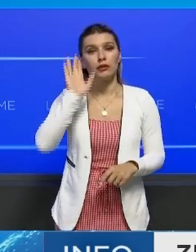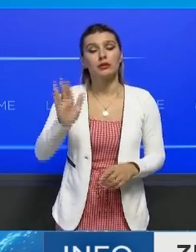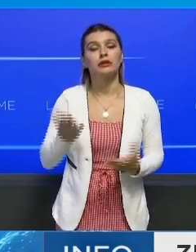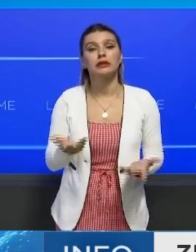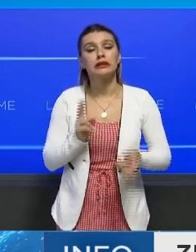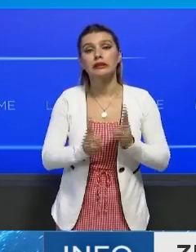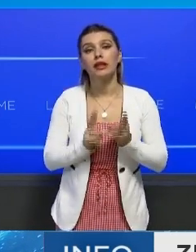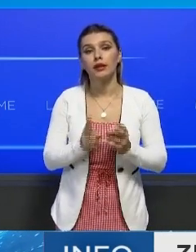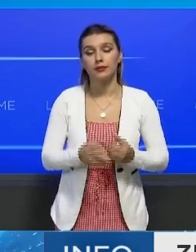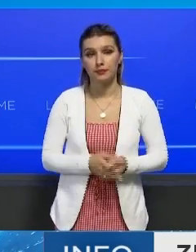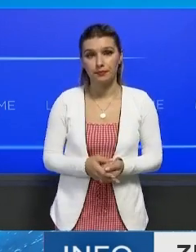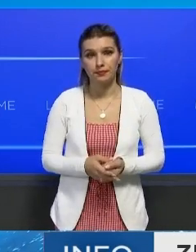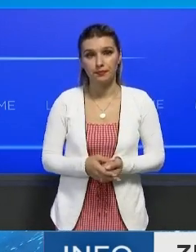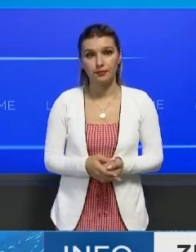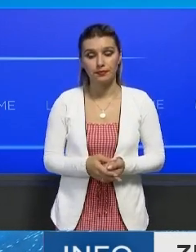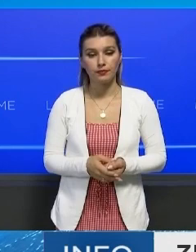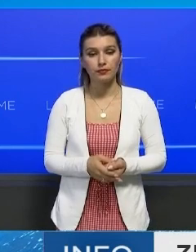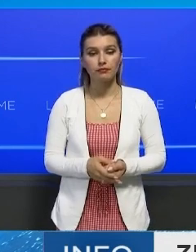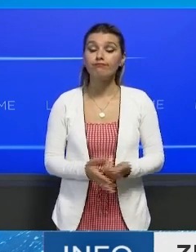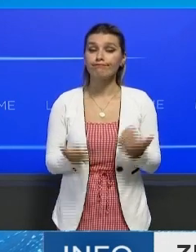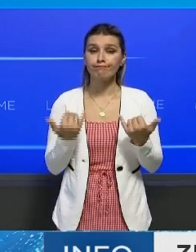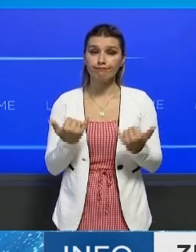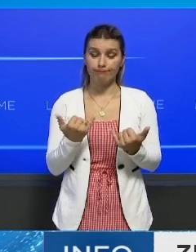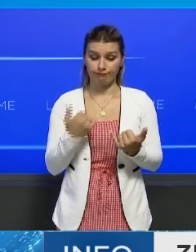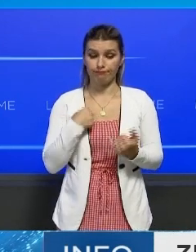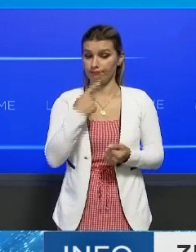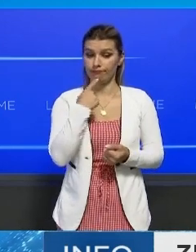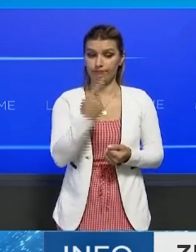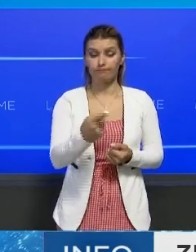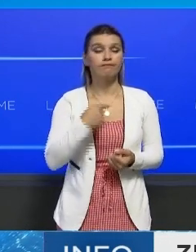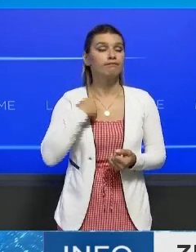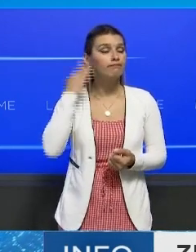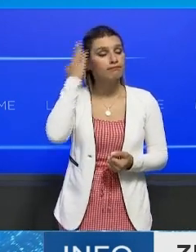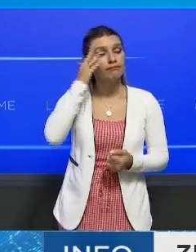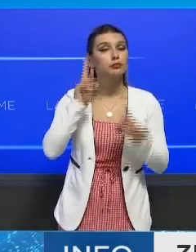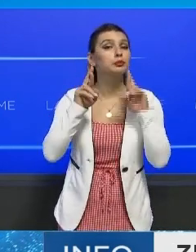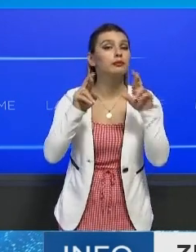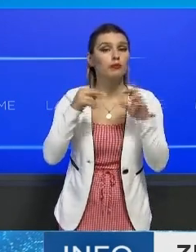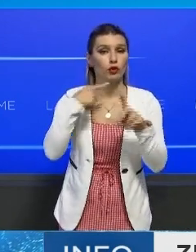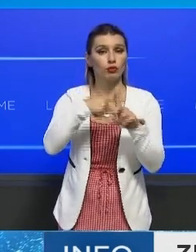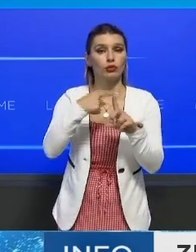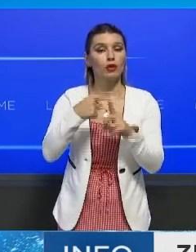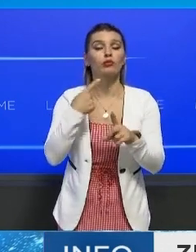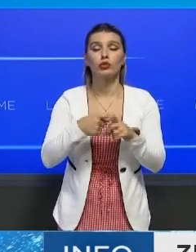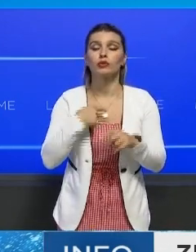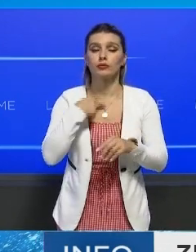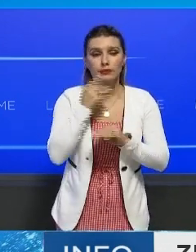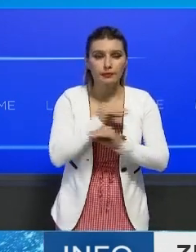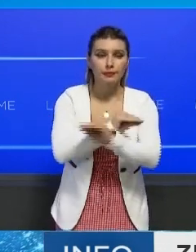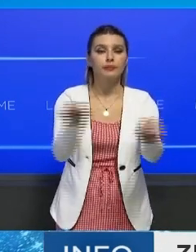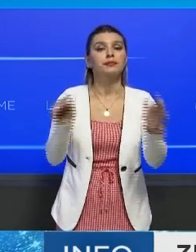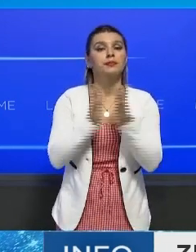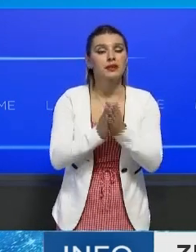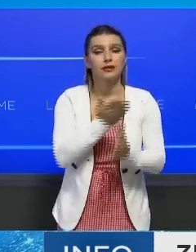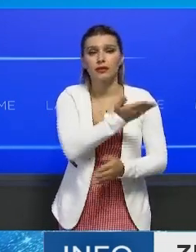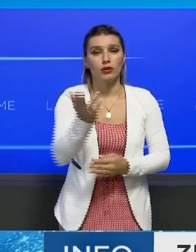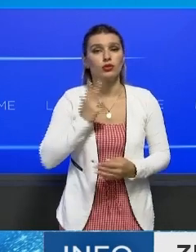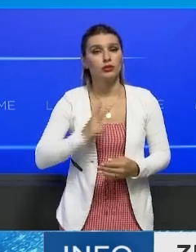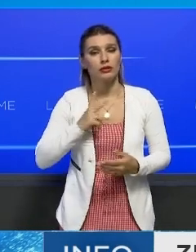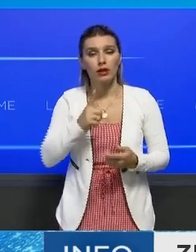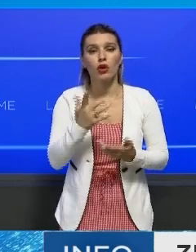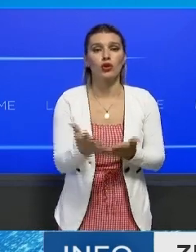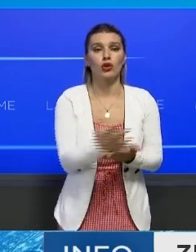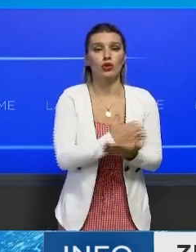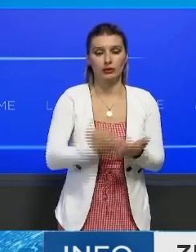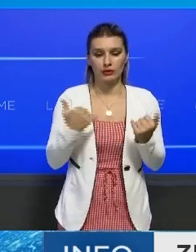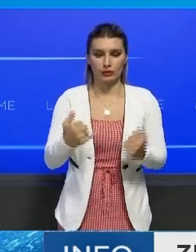skaluarës? Natyrisht, unë në këtë fazë dëshiroj të jem optimiste dhe të bëj thirrje për gjithë qytetarët që të shfrytëzojnë